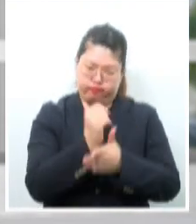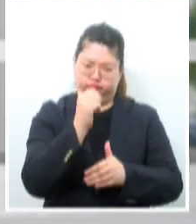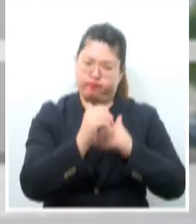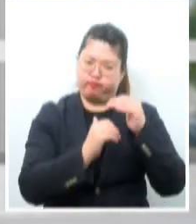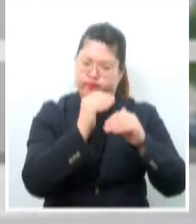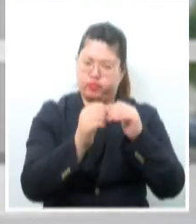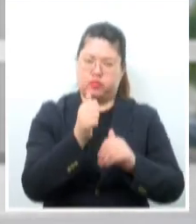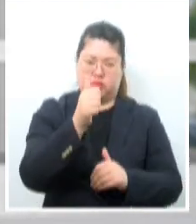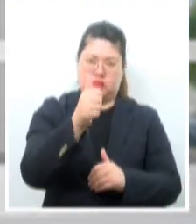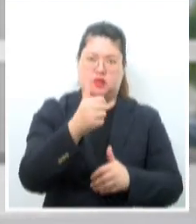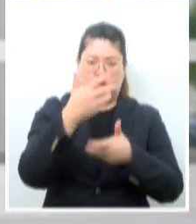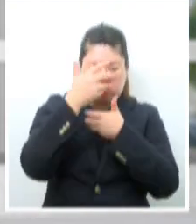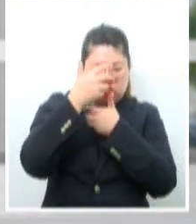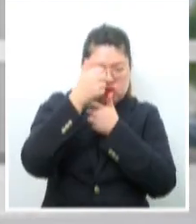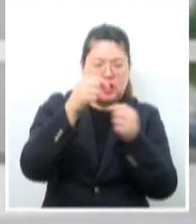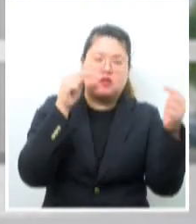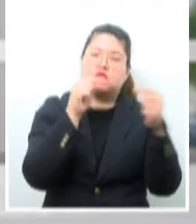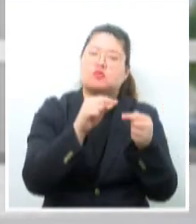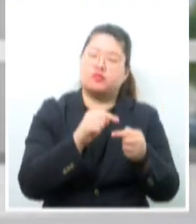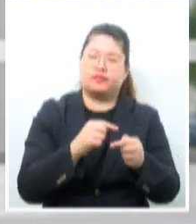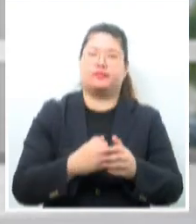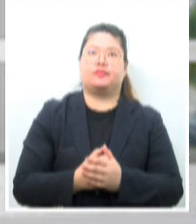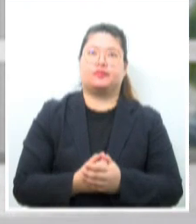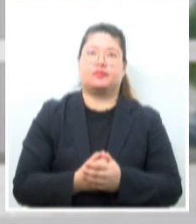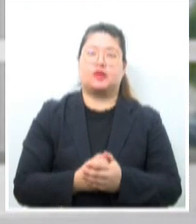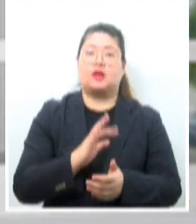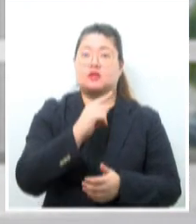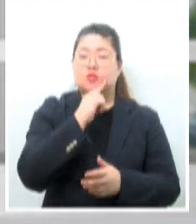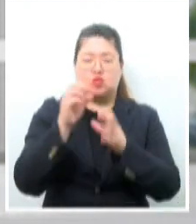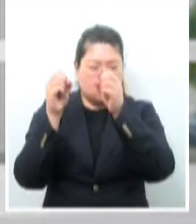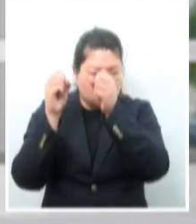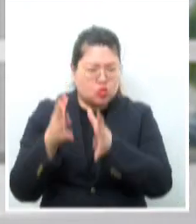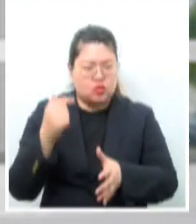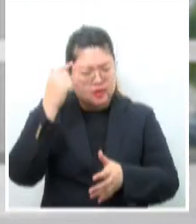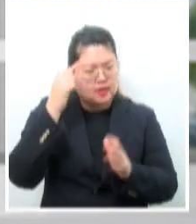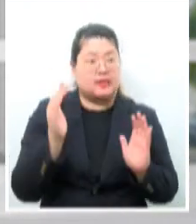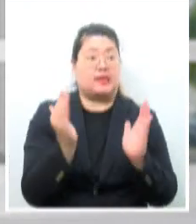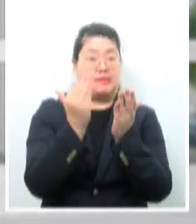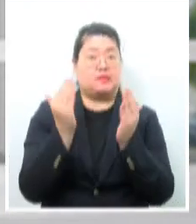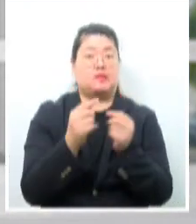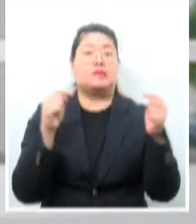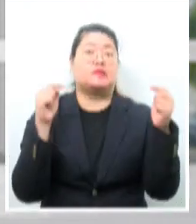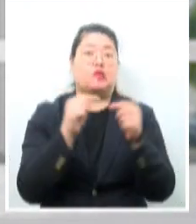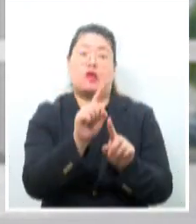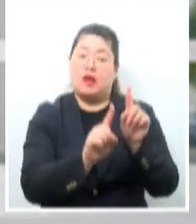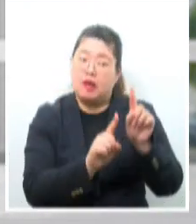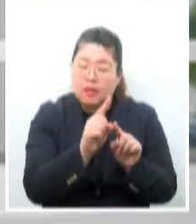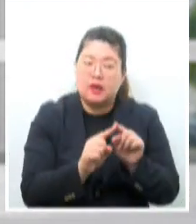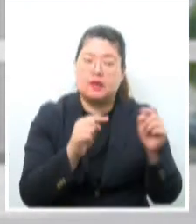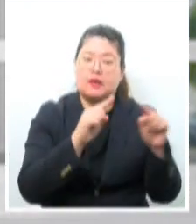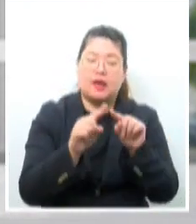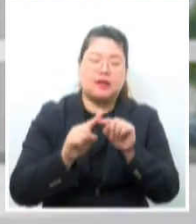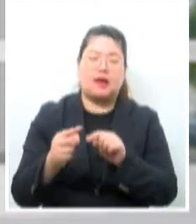ที่ผู้เรียนมีและความสนใจที่ผู้เรียนสนใจนั่นเองครับดังนั้นถ้าหากคุณครูเนี่ยนะครับส่งเสริมให้ผู้เรียนใช้แบบวัดที่หลากหลาย